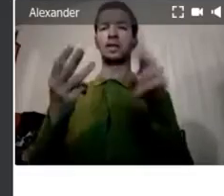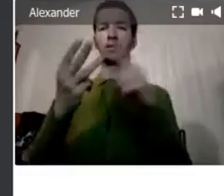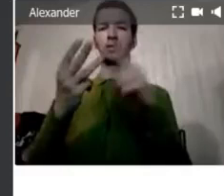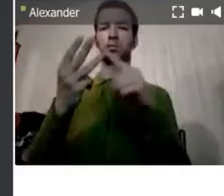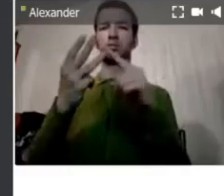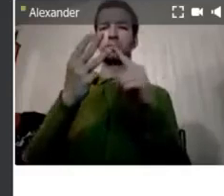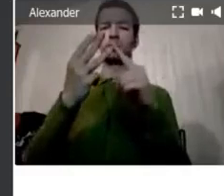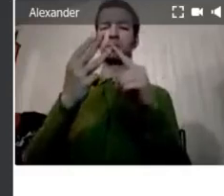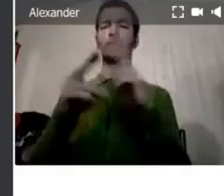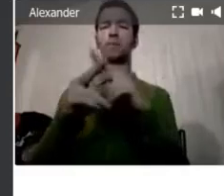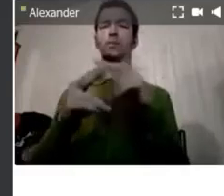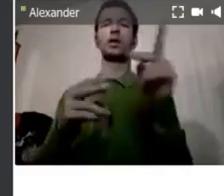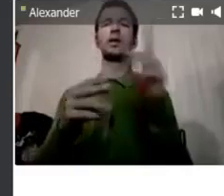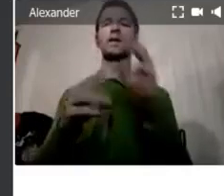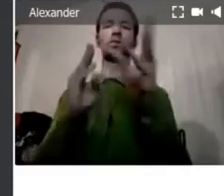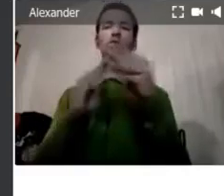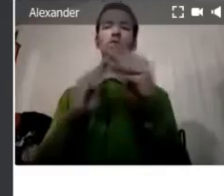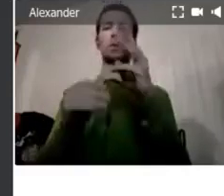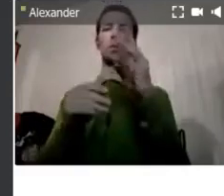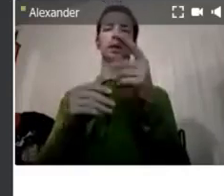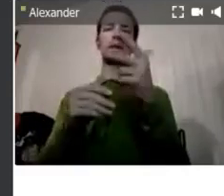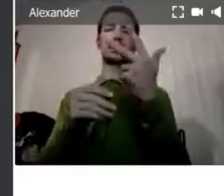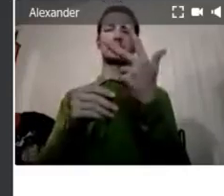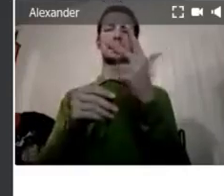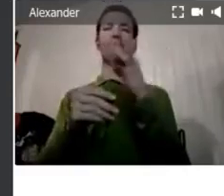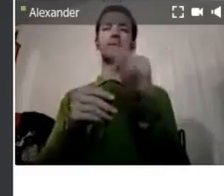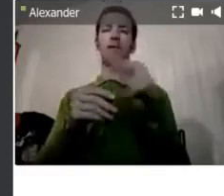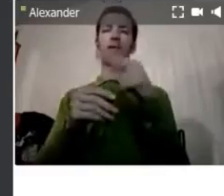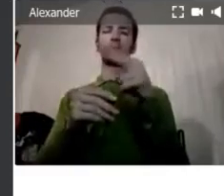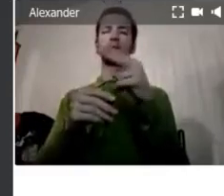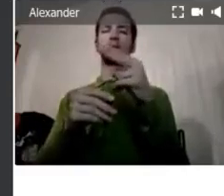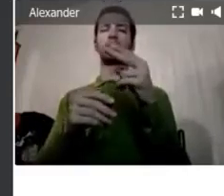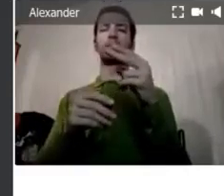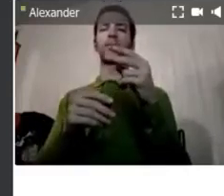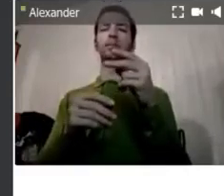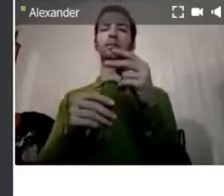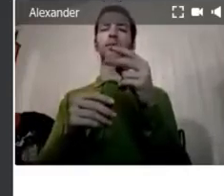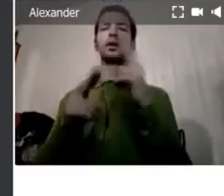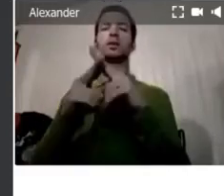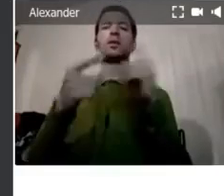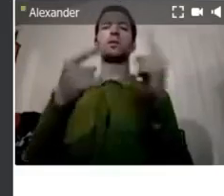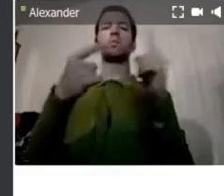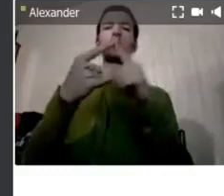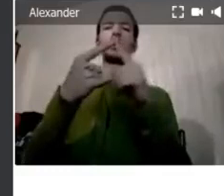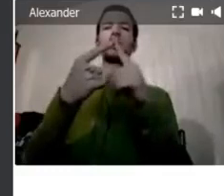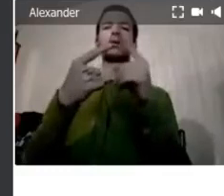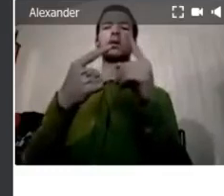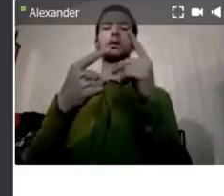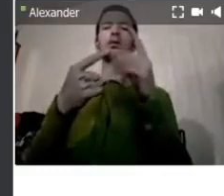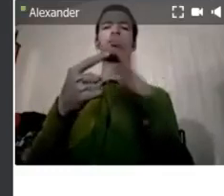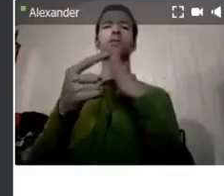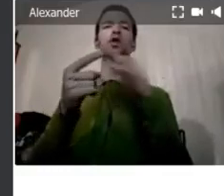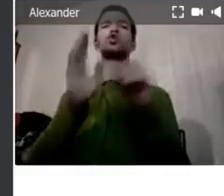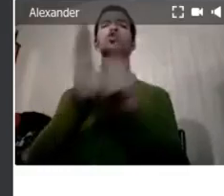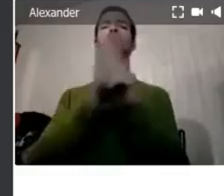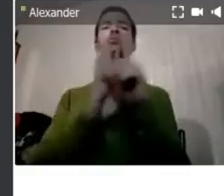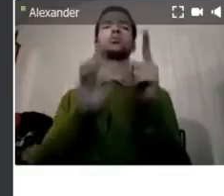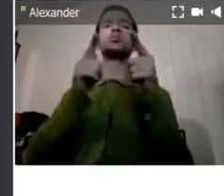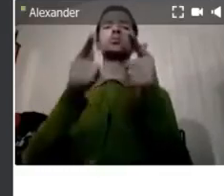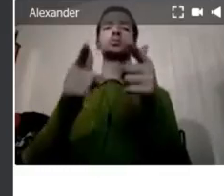вид маркетинг-плана матричный, то есть это таблица, они у нас называются таблицы учета, матричный